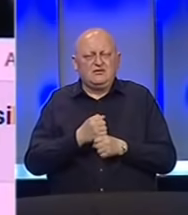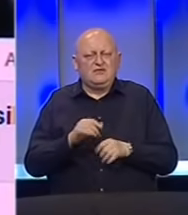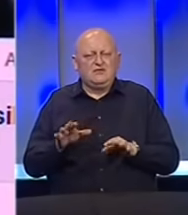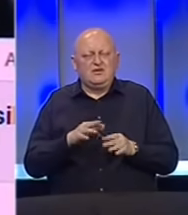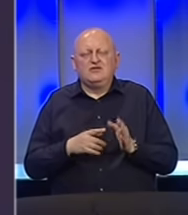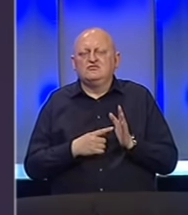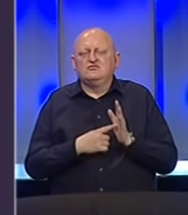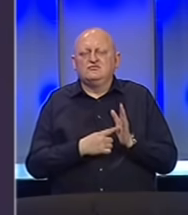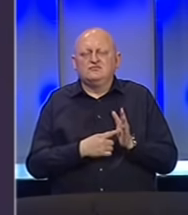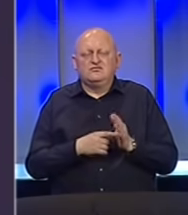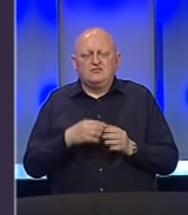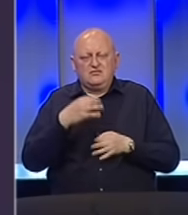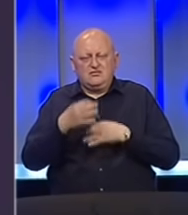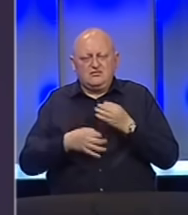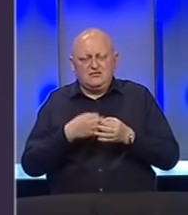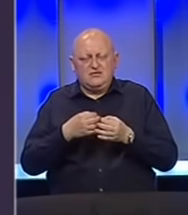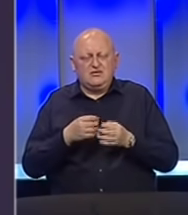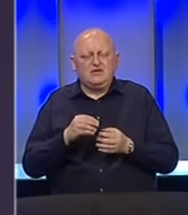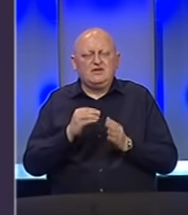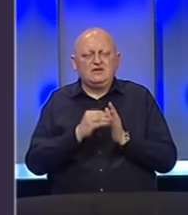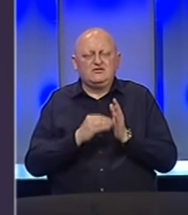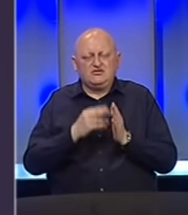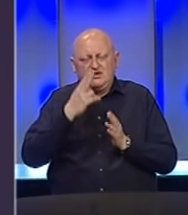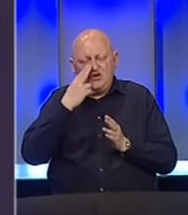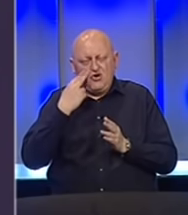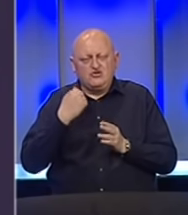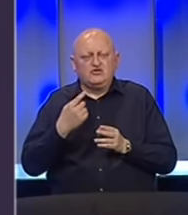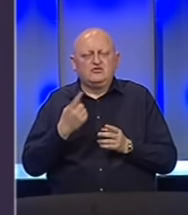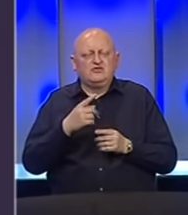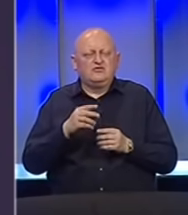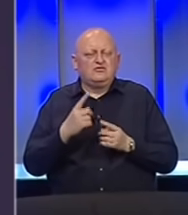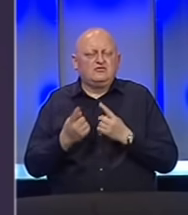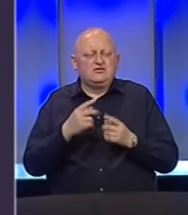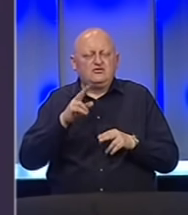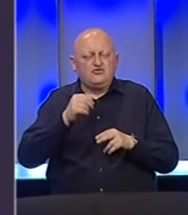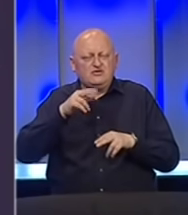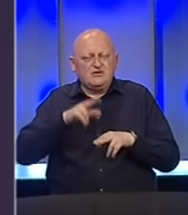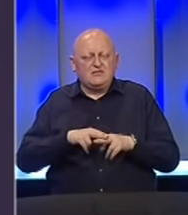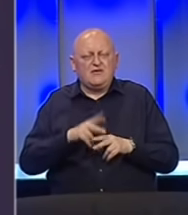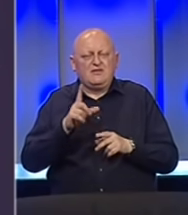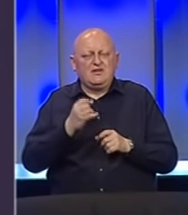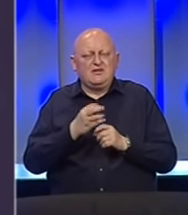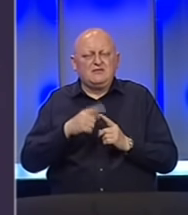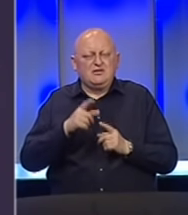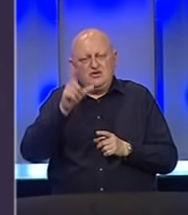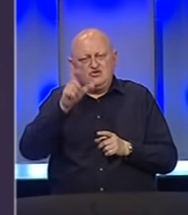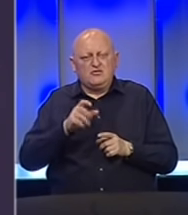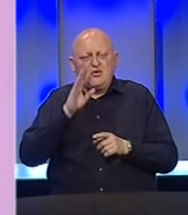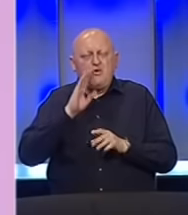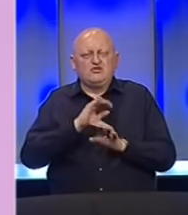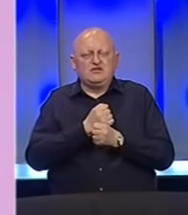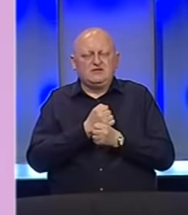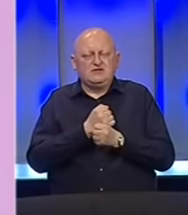digitalnu prezentaciju nalaza Rozog izvještaja, godišnjeg izvještaja o stanju ljudskih prava LGBT osoba u Bosni i